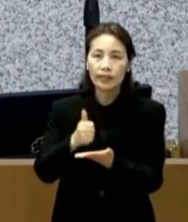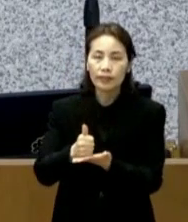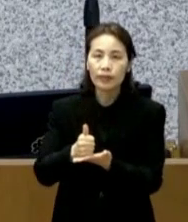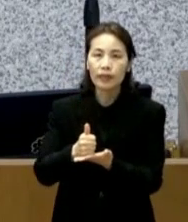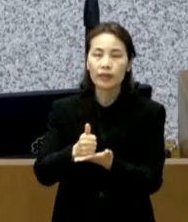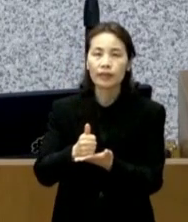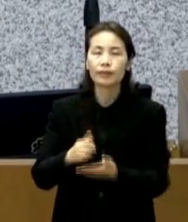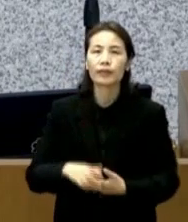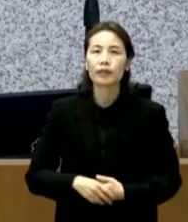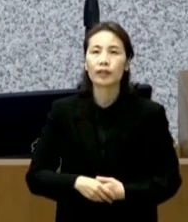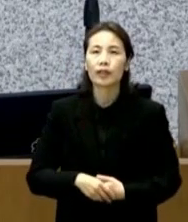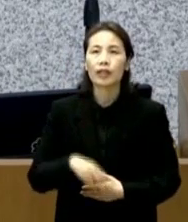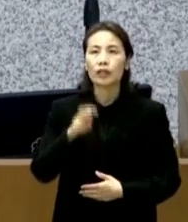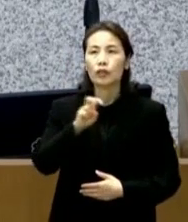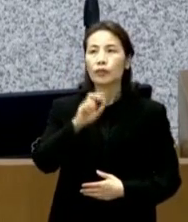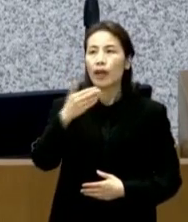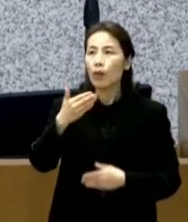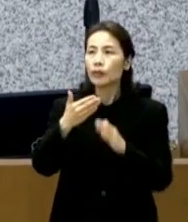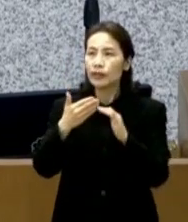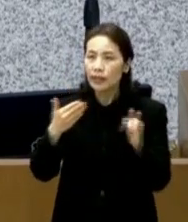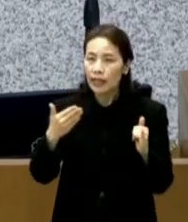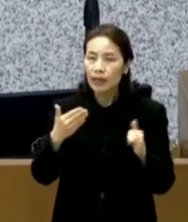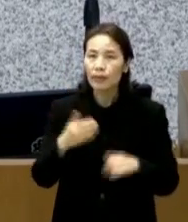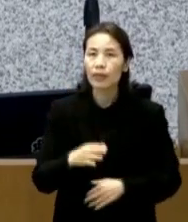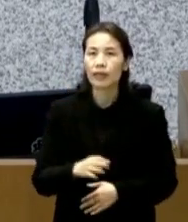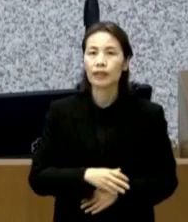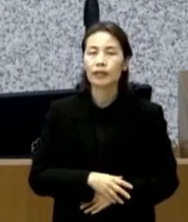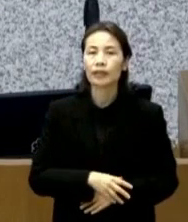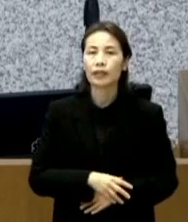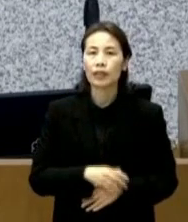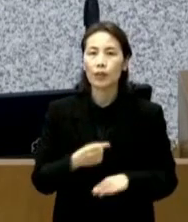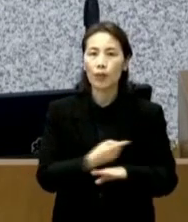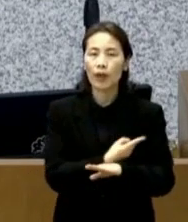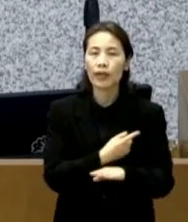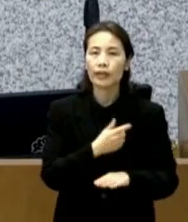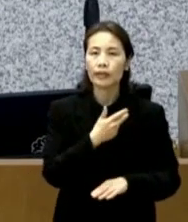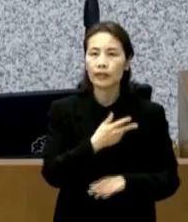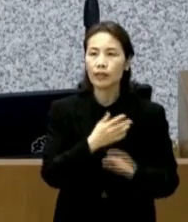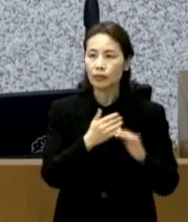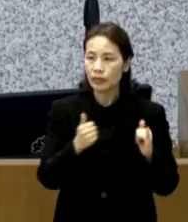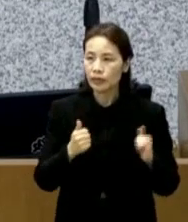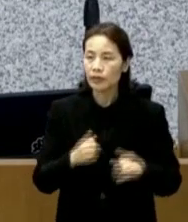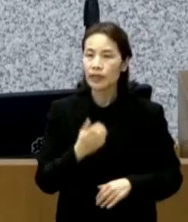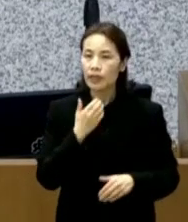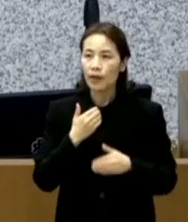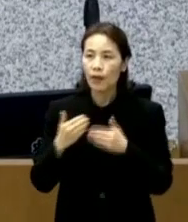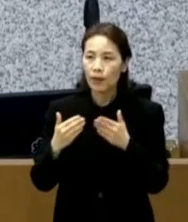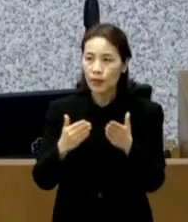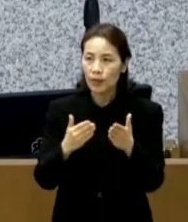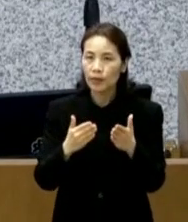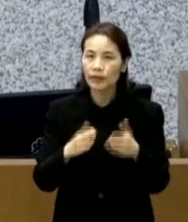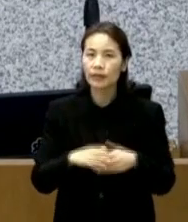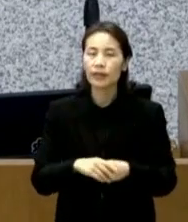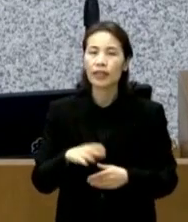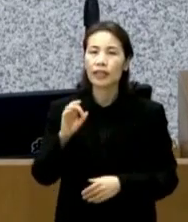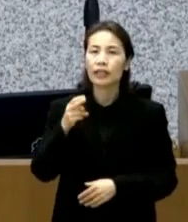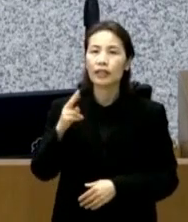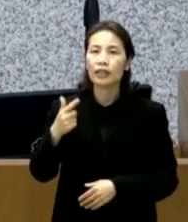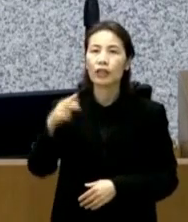비롯한 29분과 이호동 의원님 소개로 오신 3분, 그리고 경기도 율곡교육연수원에서